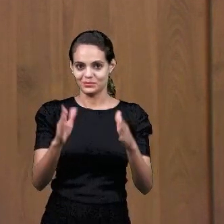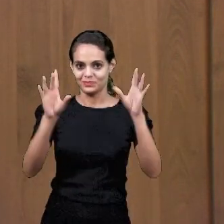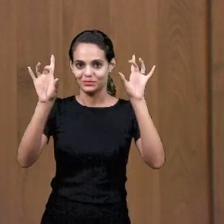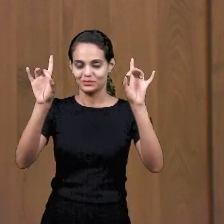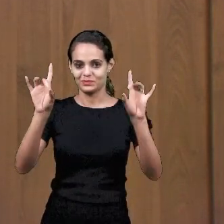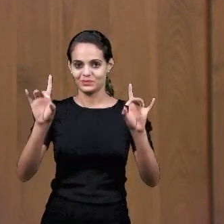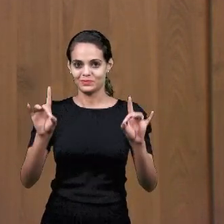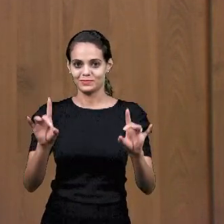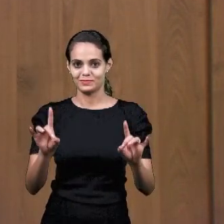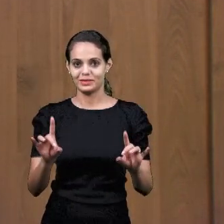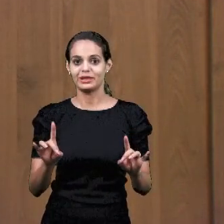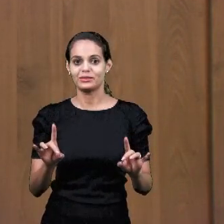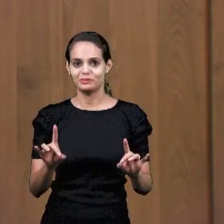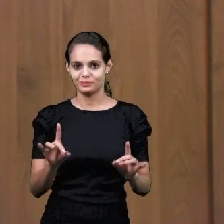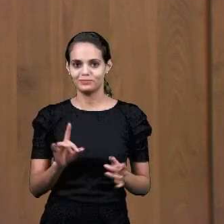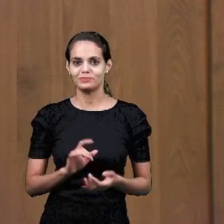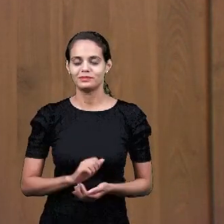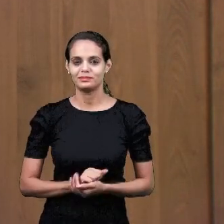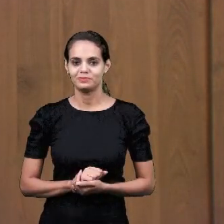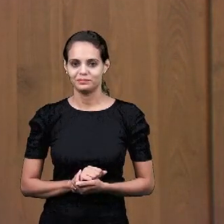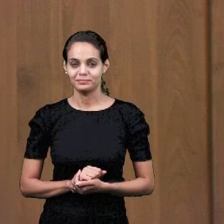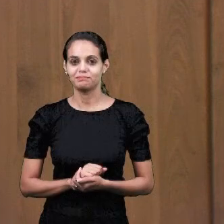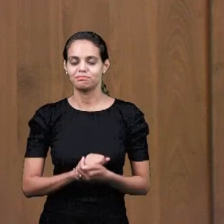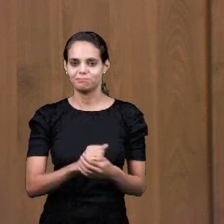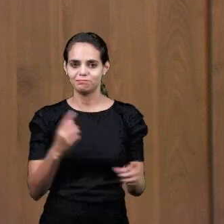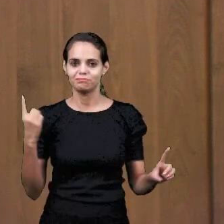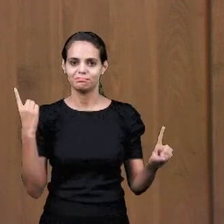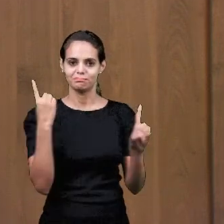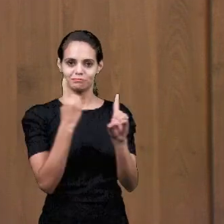parole qui est projetée dans le diapositive.